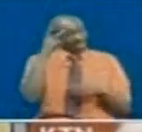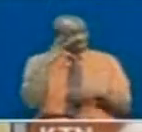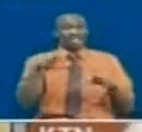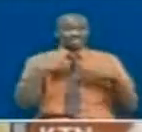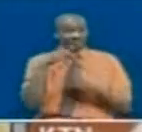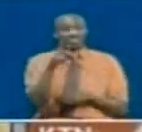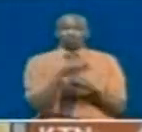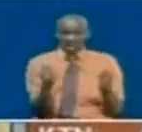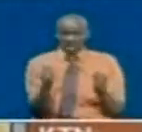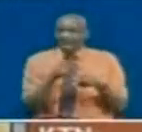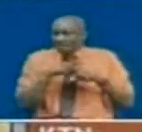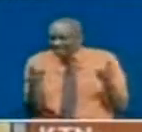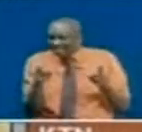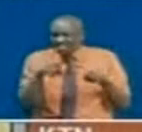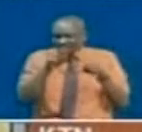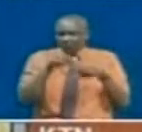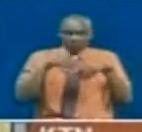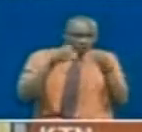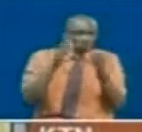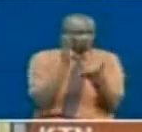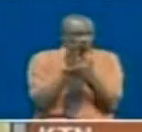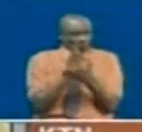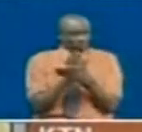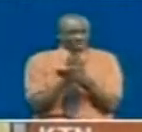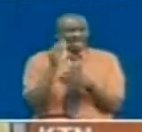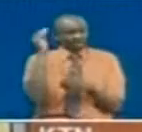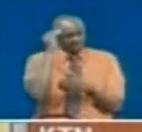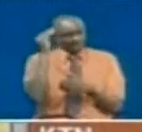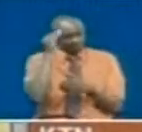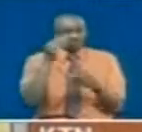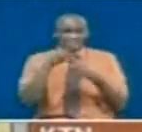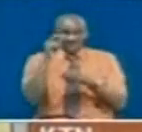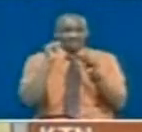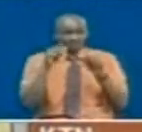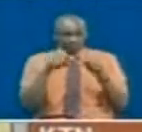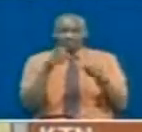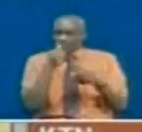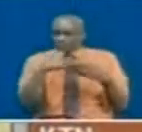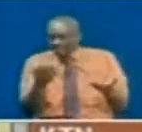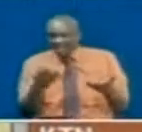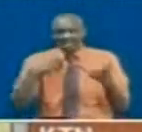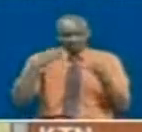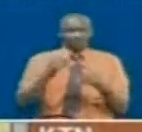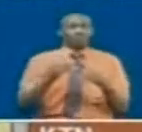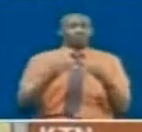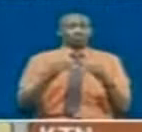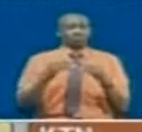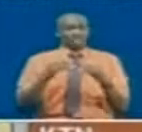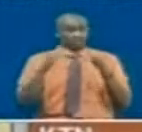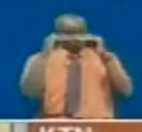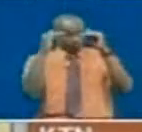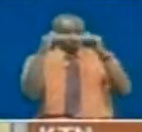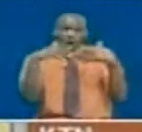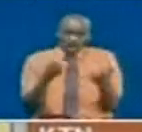je, yanakwenda sawia na uhalisia wa kumudu elimu ya sekondari? Je, yataboresha au yataporomosha viwango